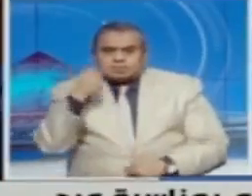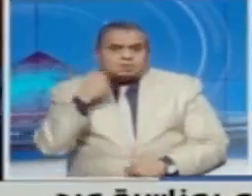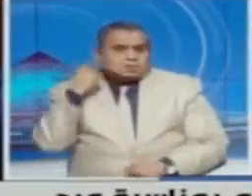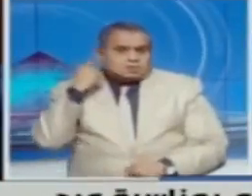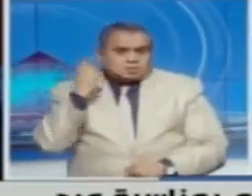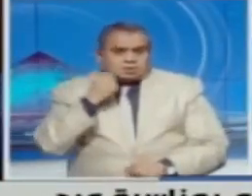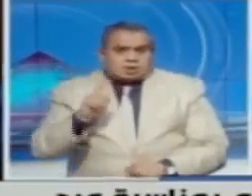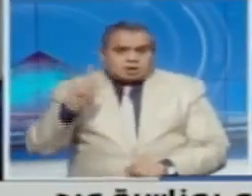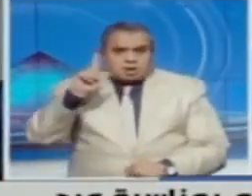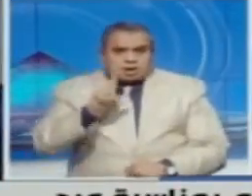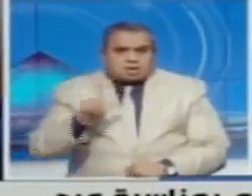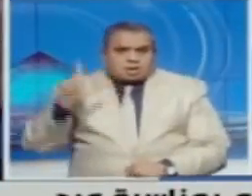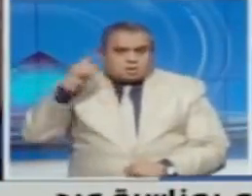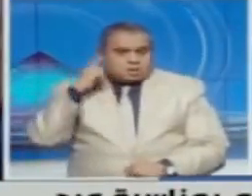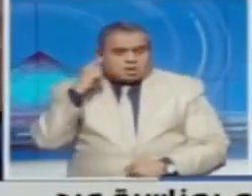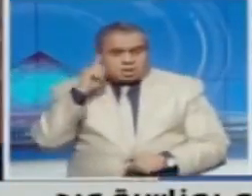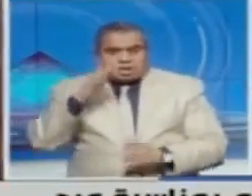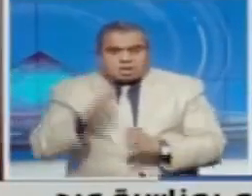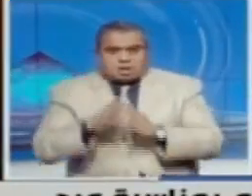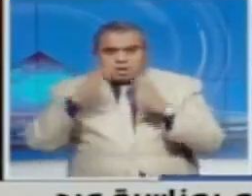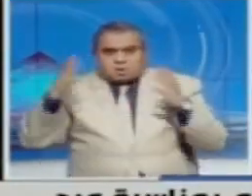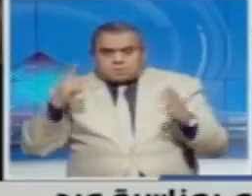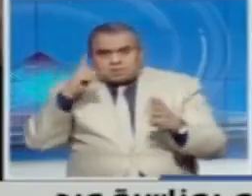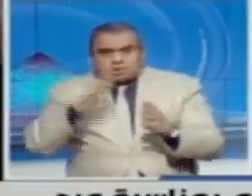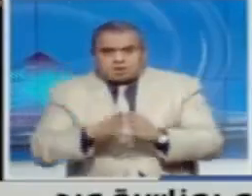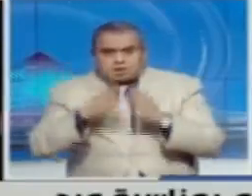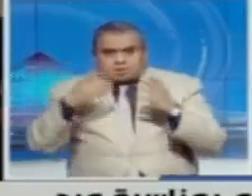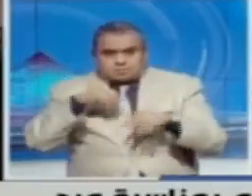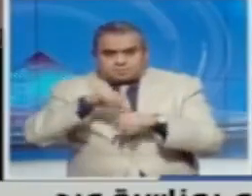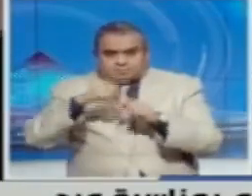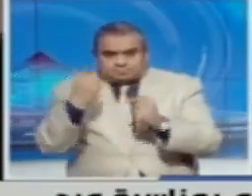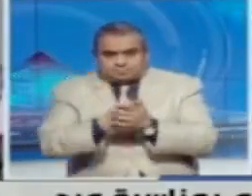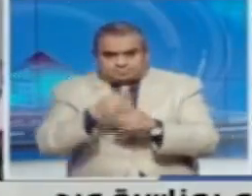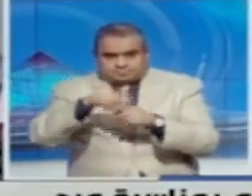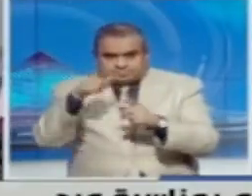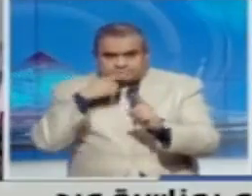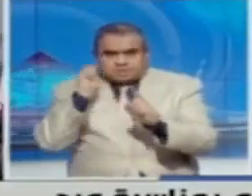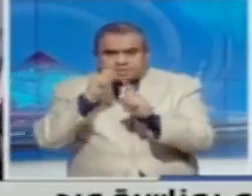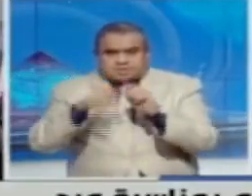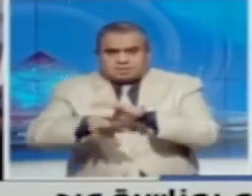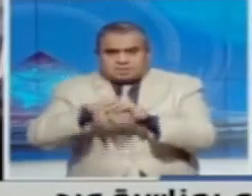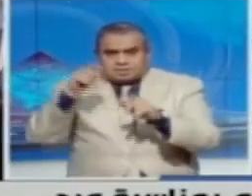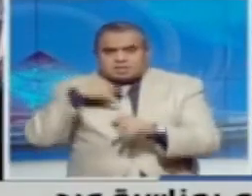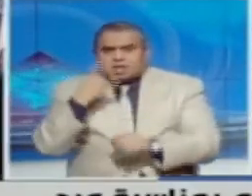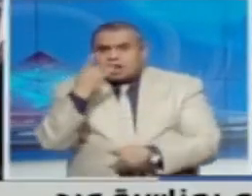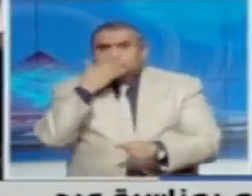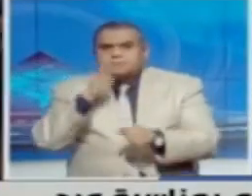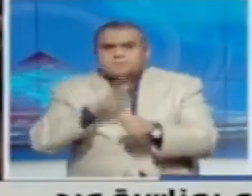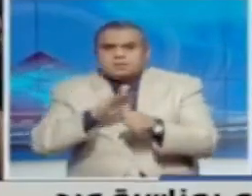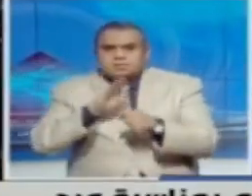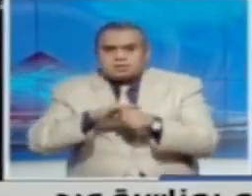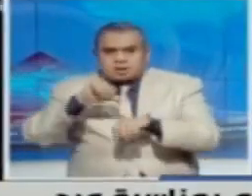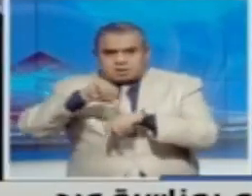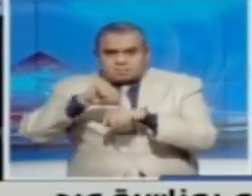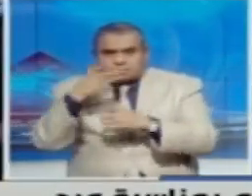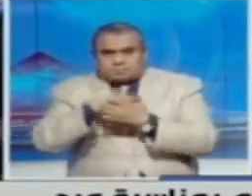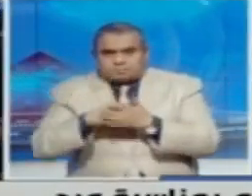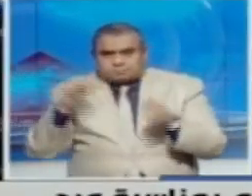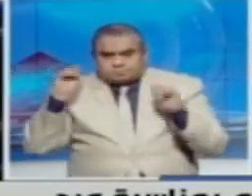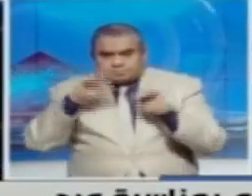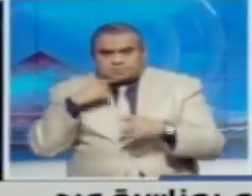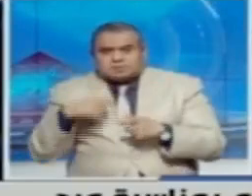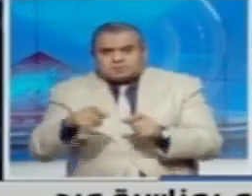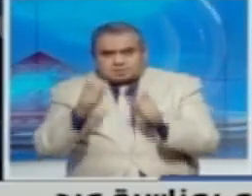وتتردد تكبيرات العيد بين جنبات مركز الإصلاح والتأهيل العاشر من رمضان، حيث حرص قطاع